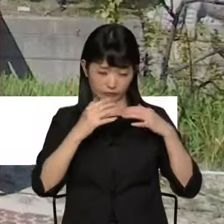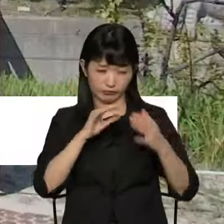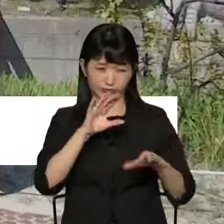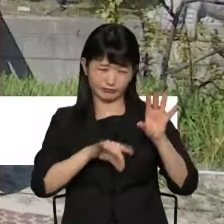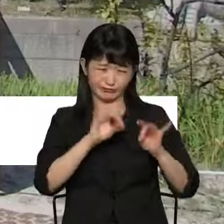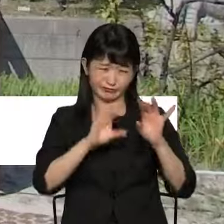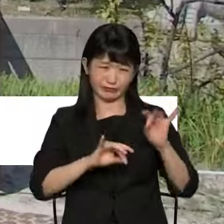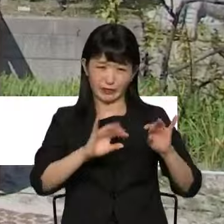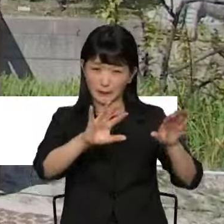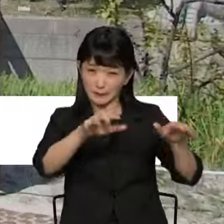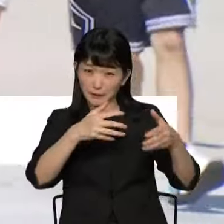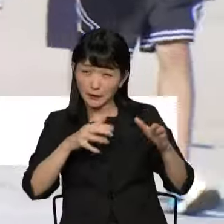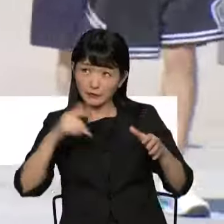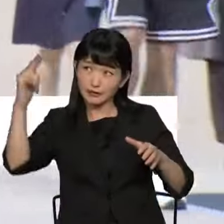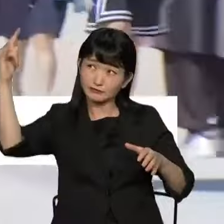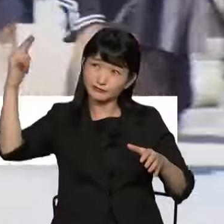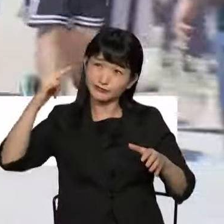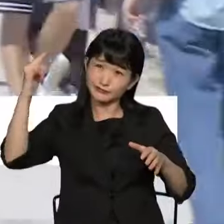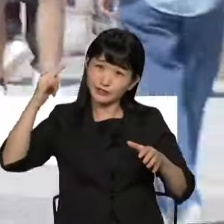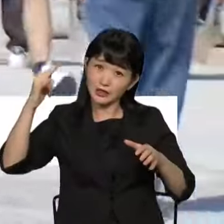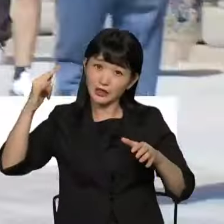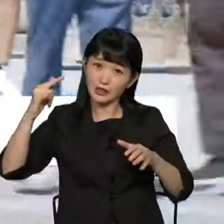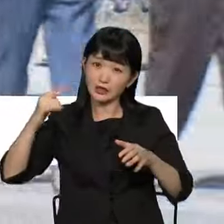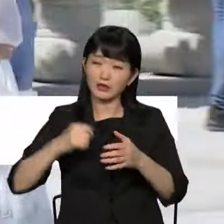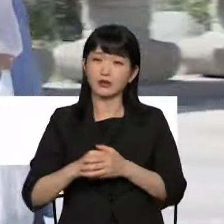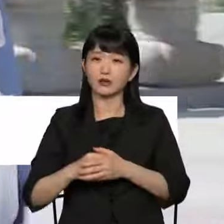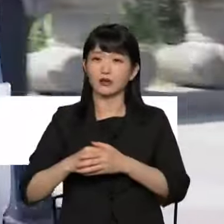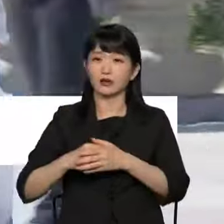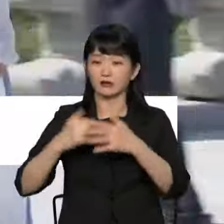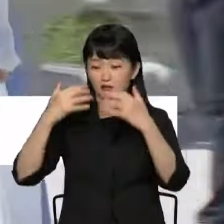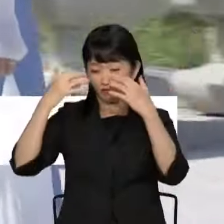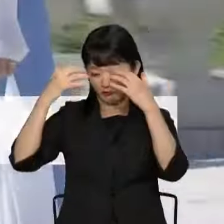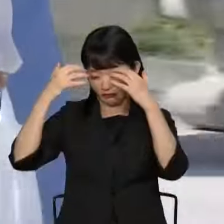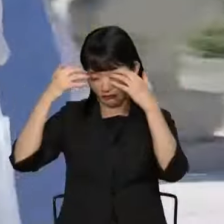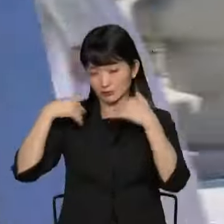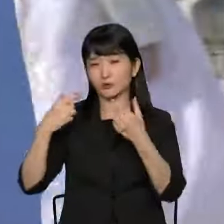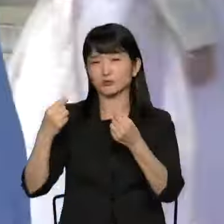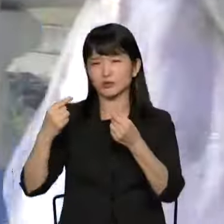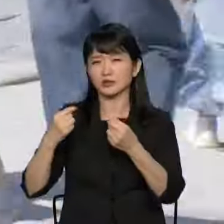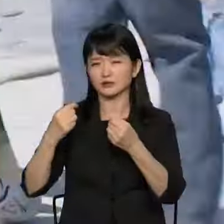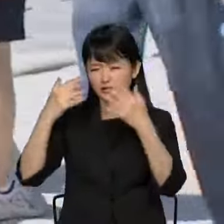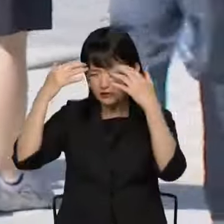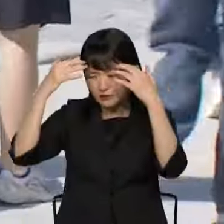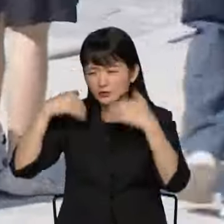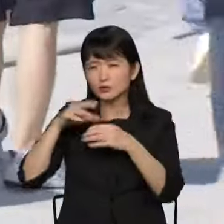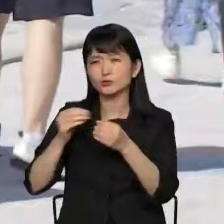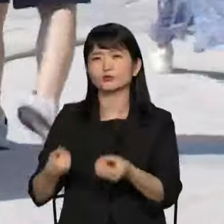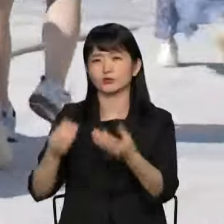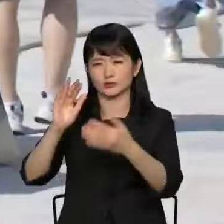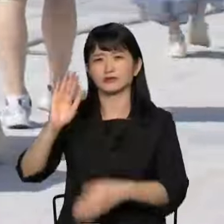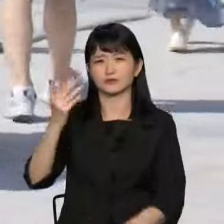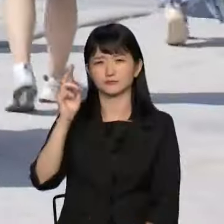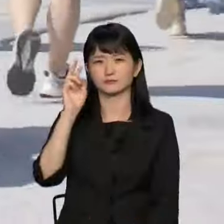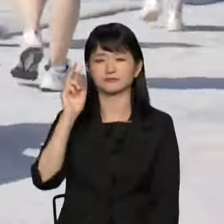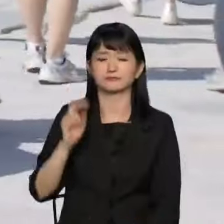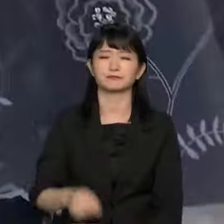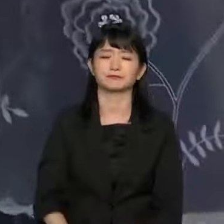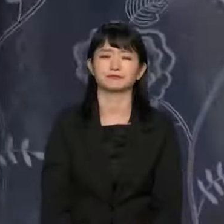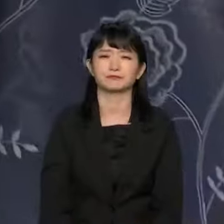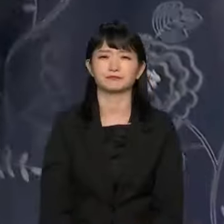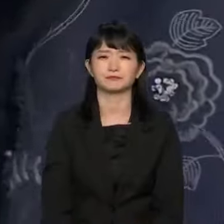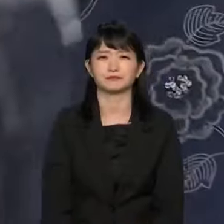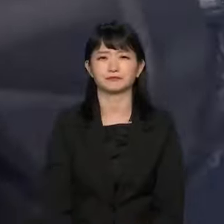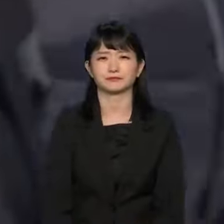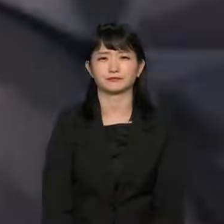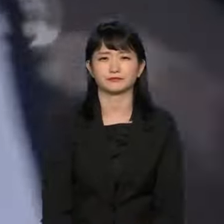가운데 햇빛이 내리쬐면서 유례 없이 더운 여름 추석이 될 걸로 기상청은 내다봤습니다. JTBC